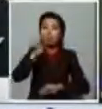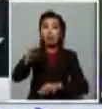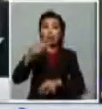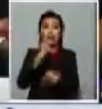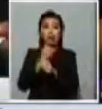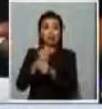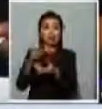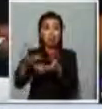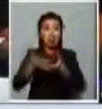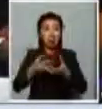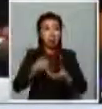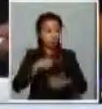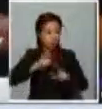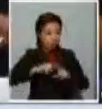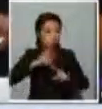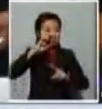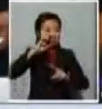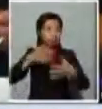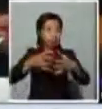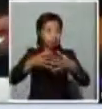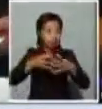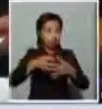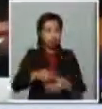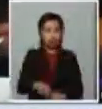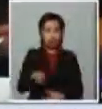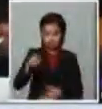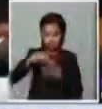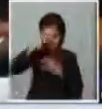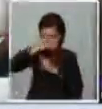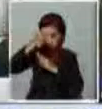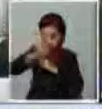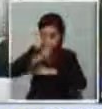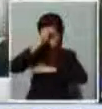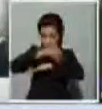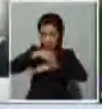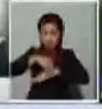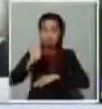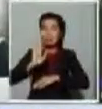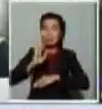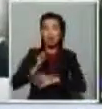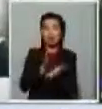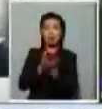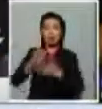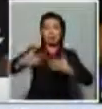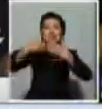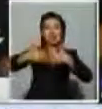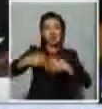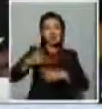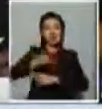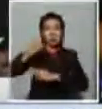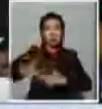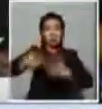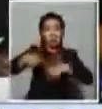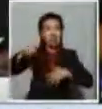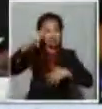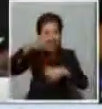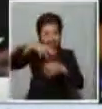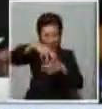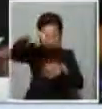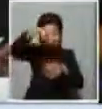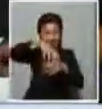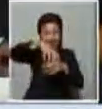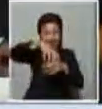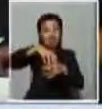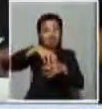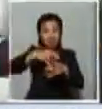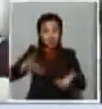กเดือนถึงได้เครื่องนี้มา ใช่ครับ ผู้ใหญ่จบวิศวะมา จบช่างยนต์ครับ เก่งมาก เครื่องทอดสุญญากาศคิดเอง แล้วได้ข่าวว่าต่